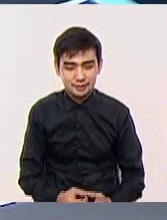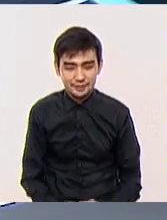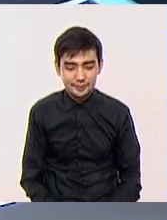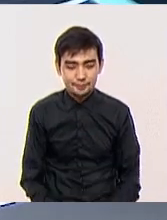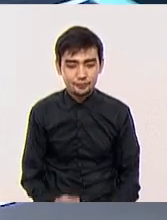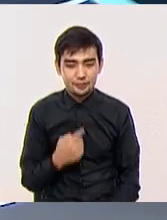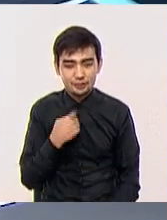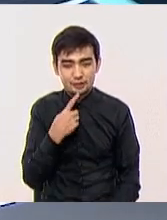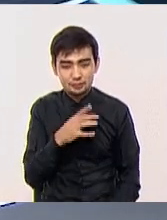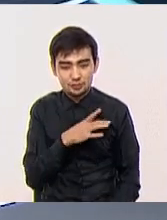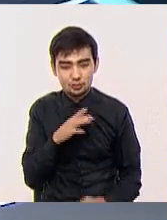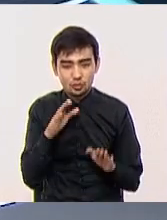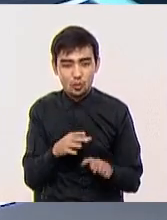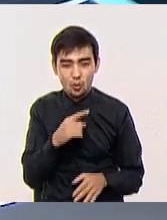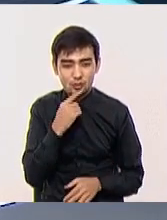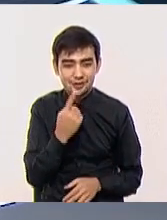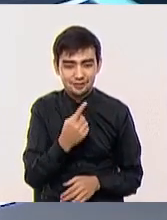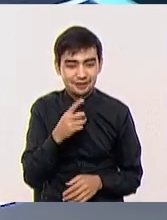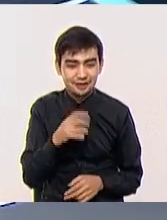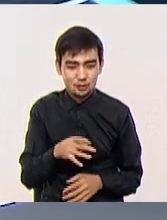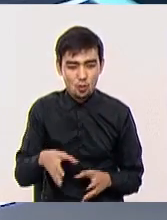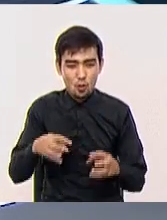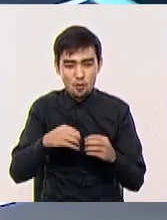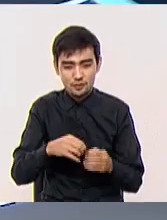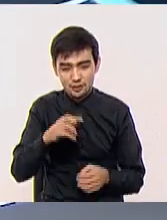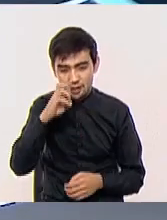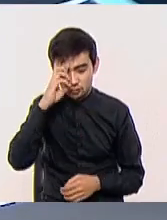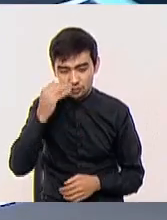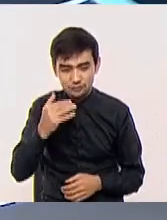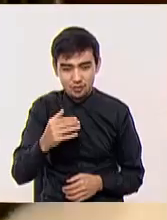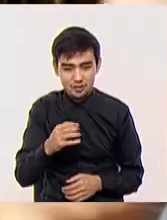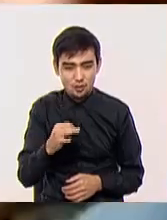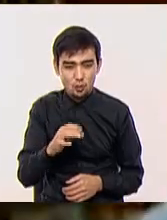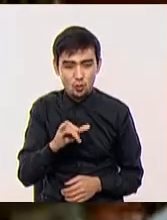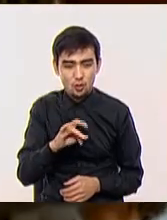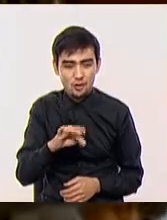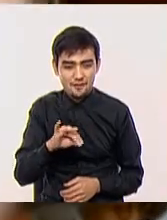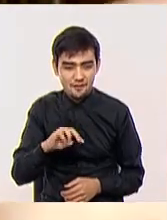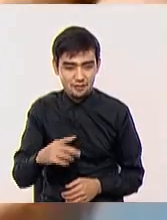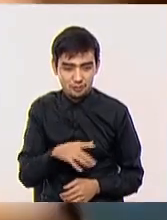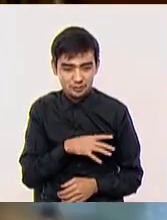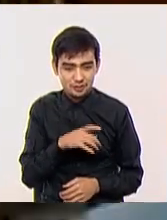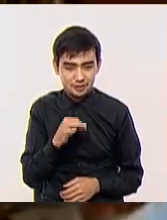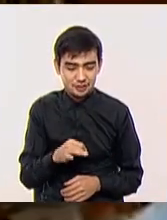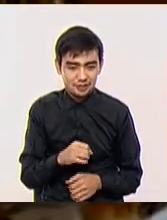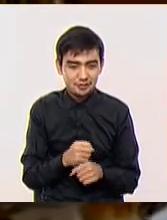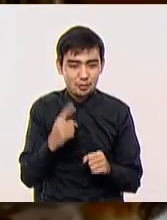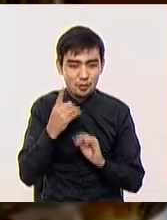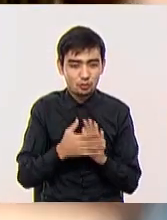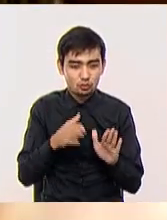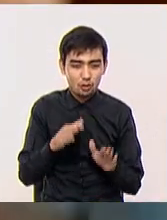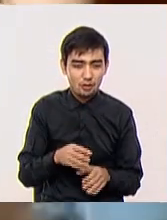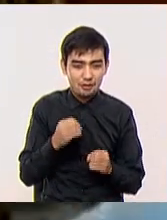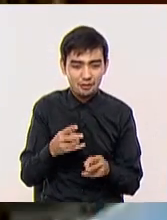Я говорю, что он не только общероссийского, да, такого общегосударственного, общеимперского уровня. Нельзя понимать его только